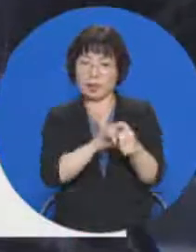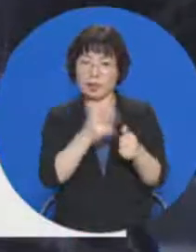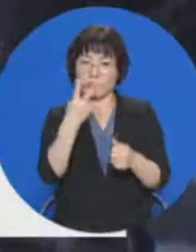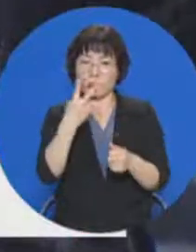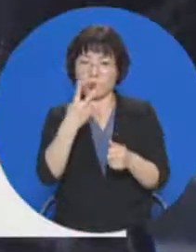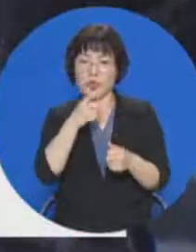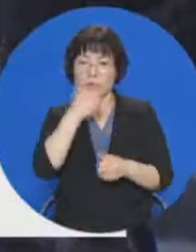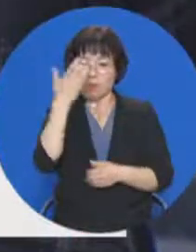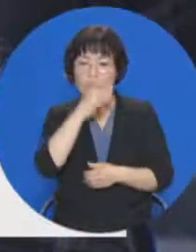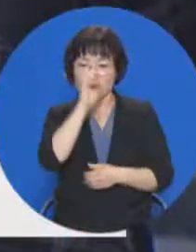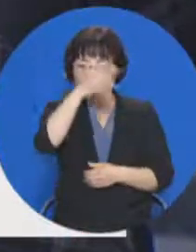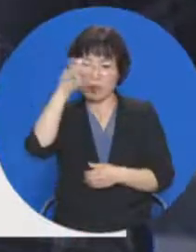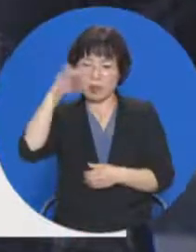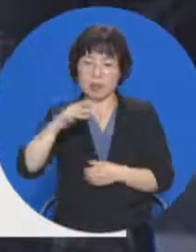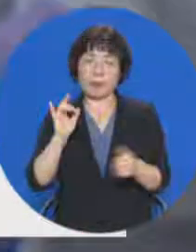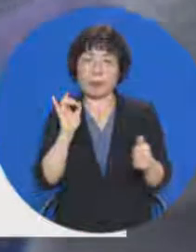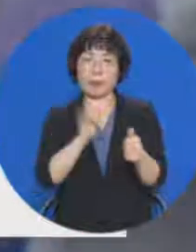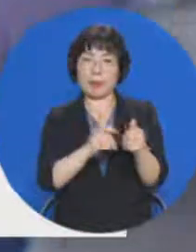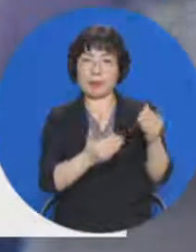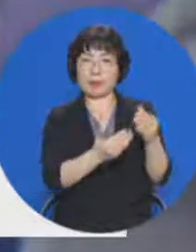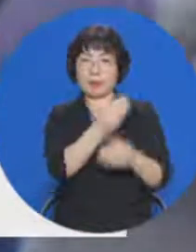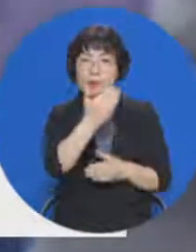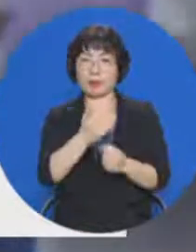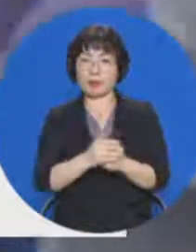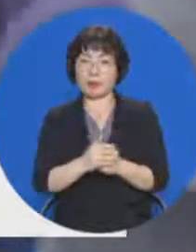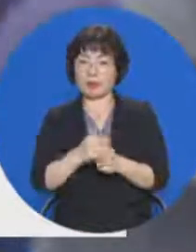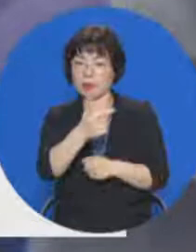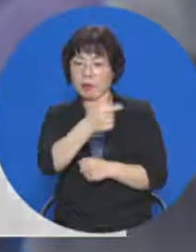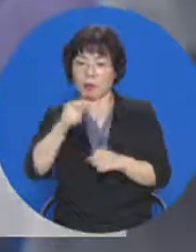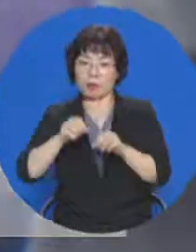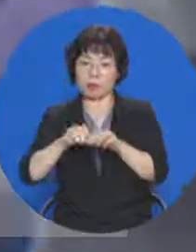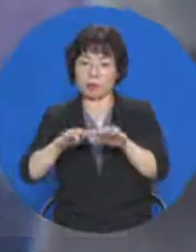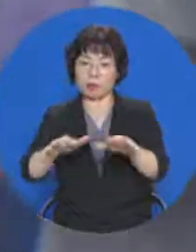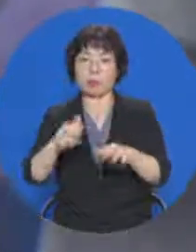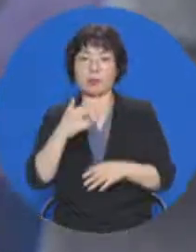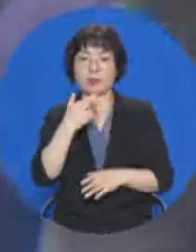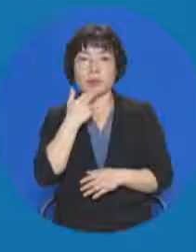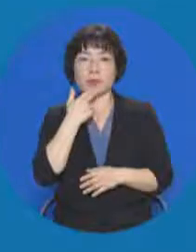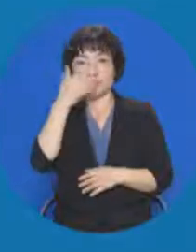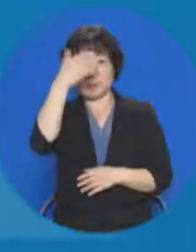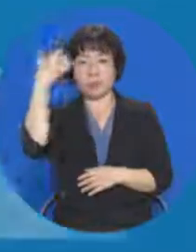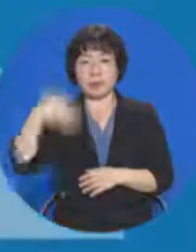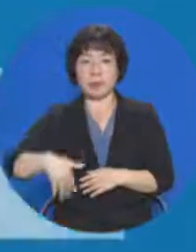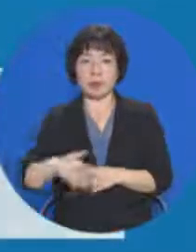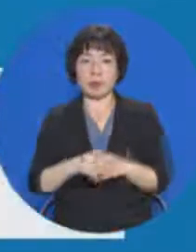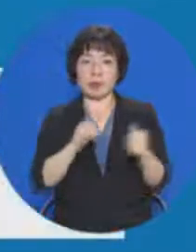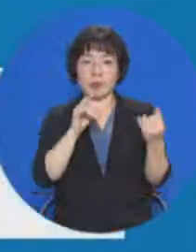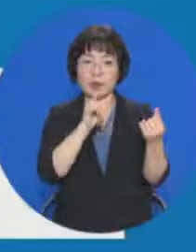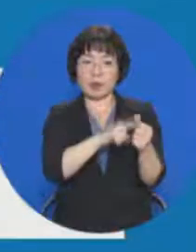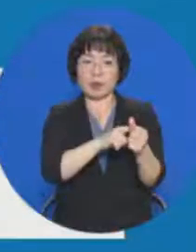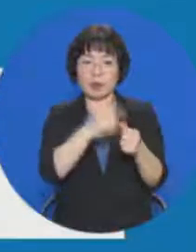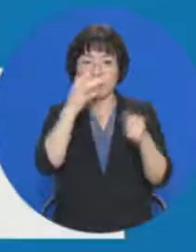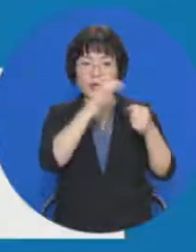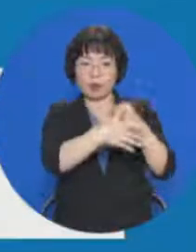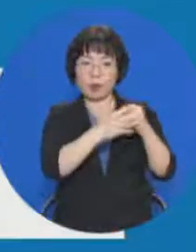2명이 여수와 광양에서 더 발생했지만 대대적인 전파는 없었습니다. 이 사람은 대구